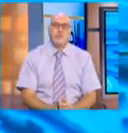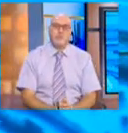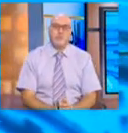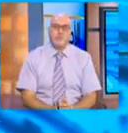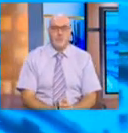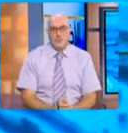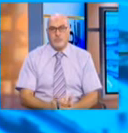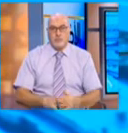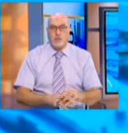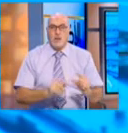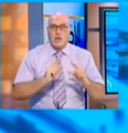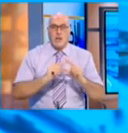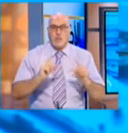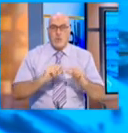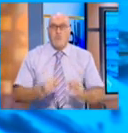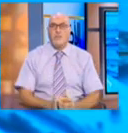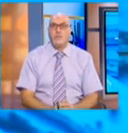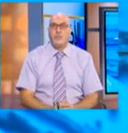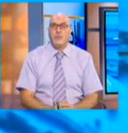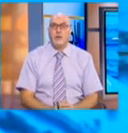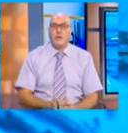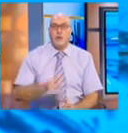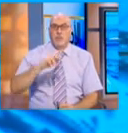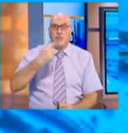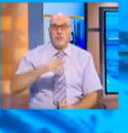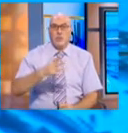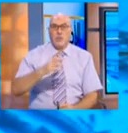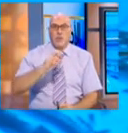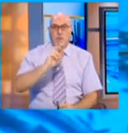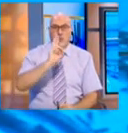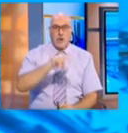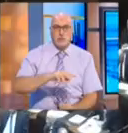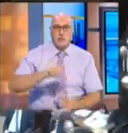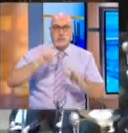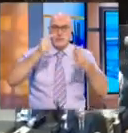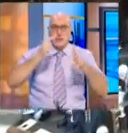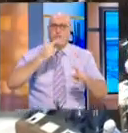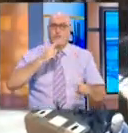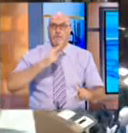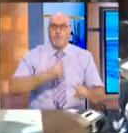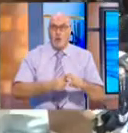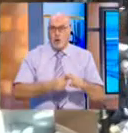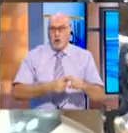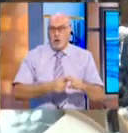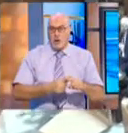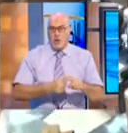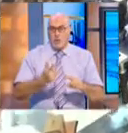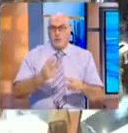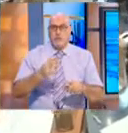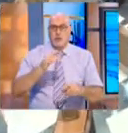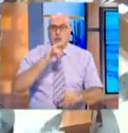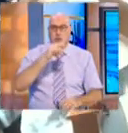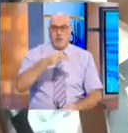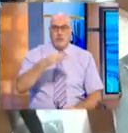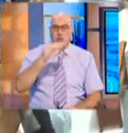إلى لبنان، وبعد انتخابه رئيسا لمجلس النواب للمرة السابعة على التوالي، دعا رئيس المجلس نبيه بري كل